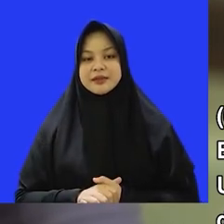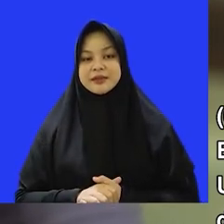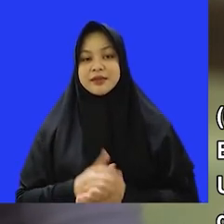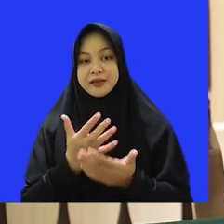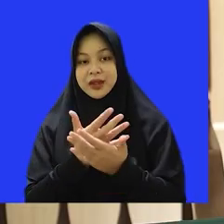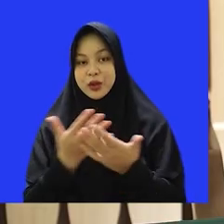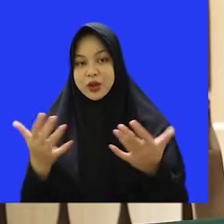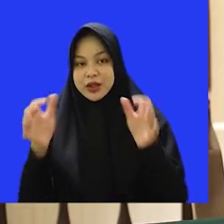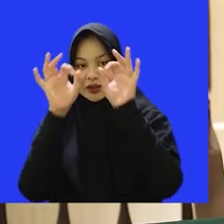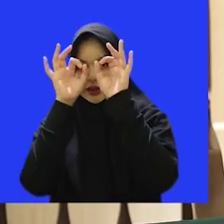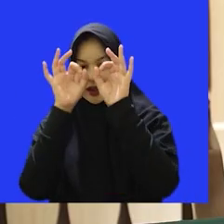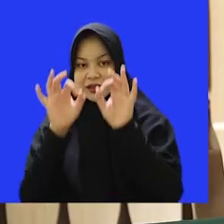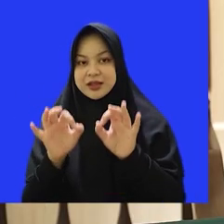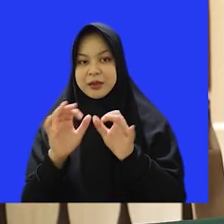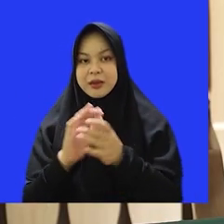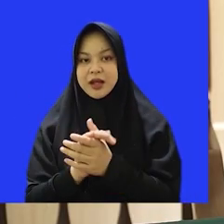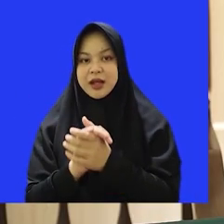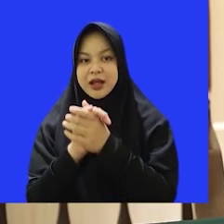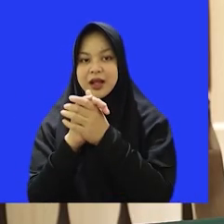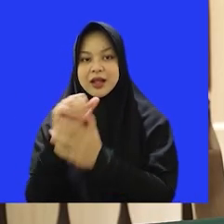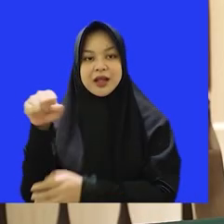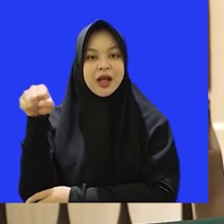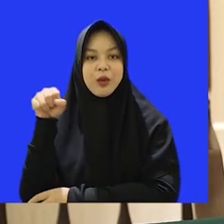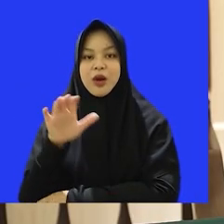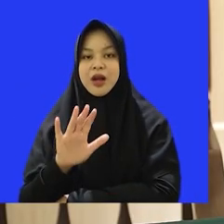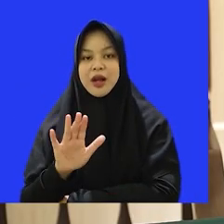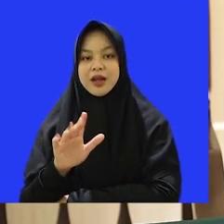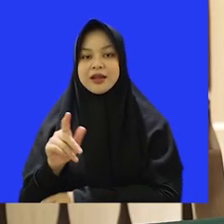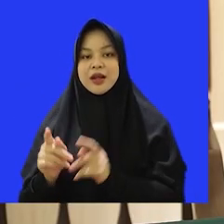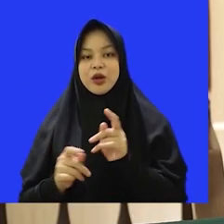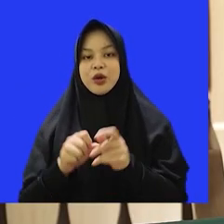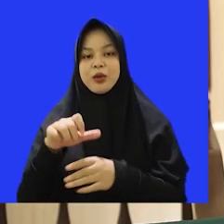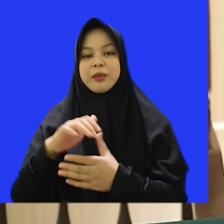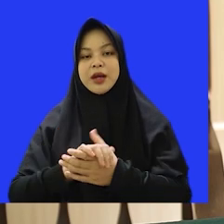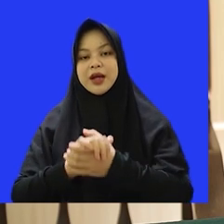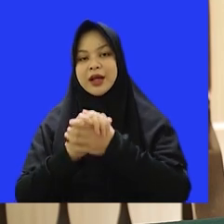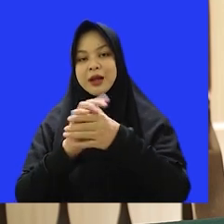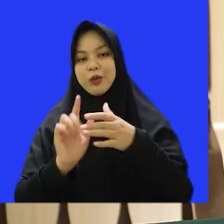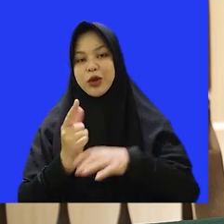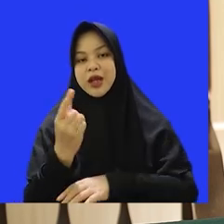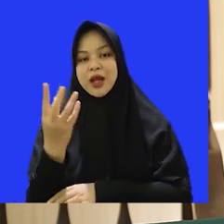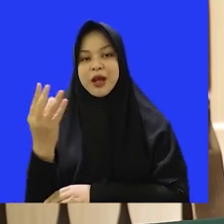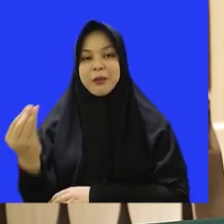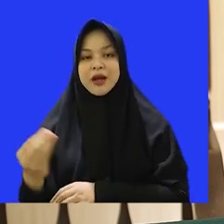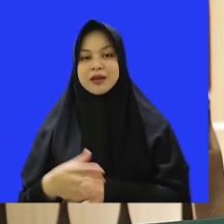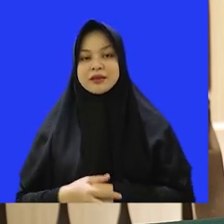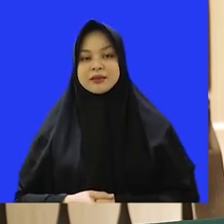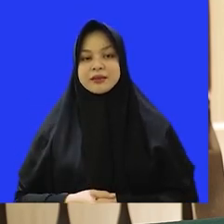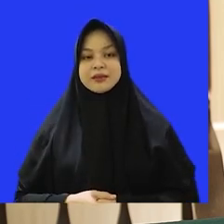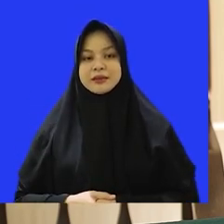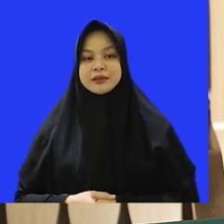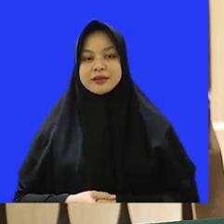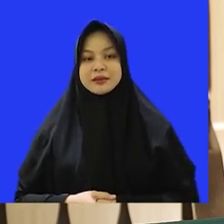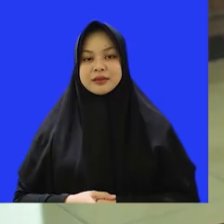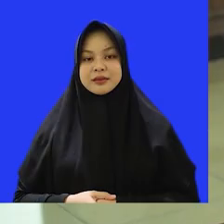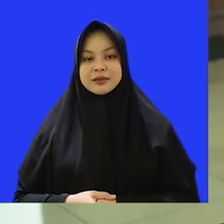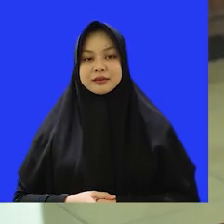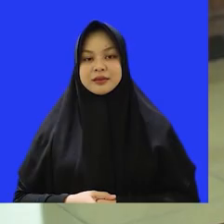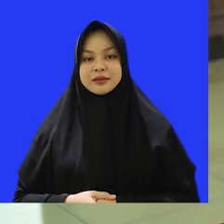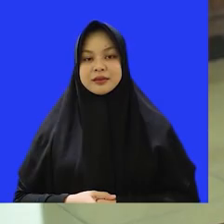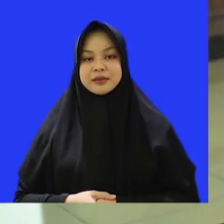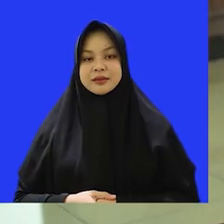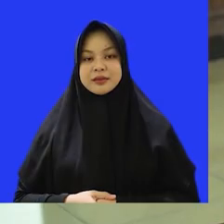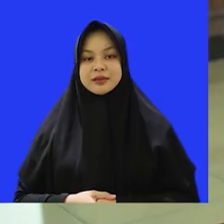oleh disabilitas tersebut. Saksi mengenal terdakwa? Kalau mengenal, sejak kapan?